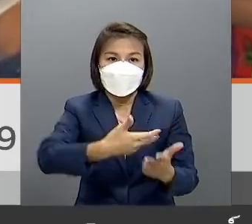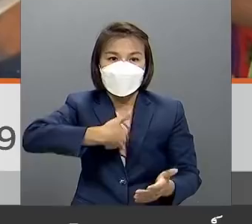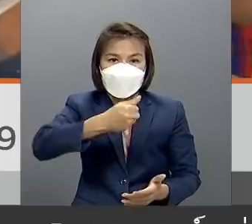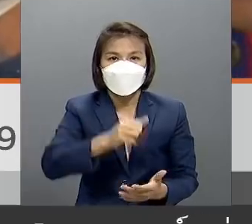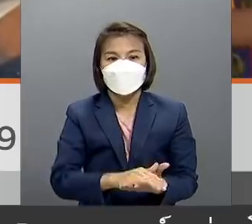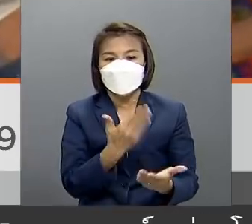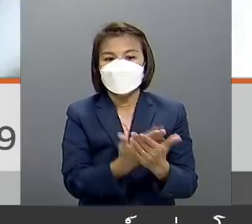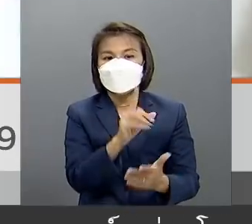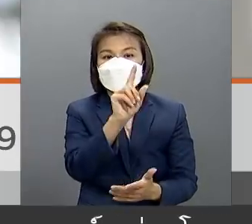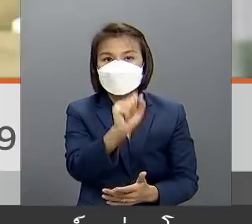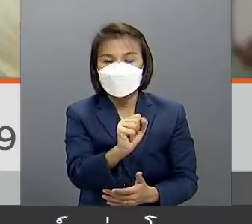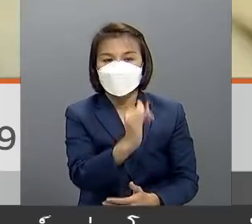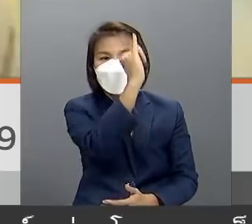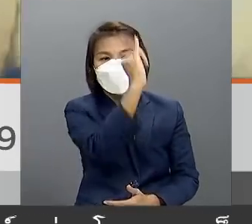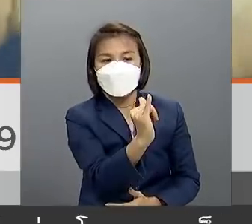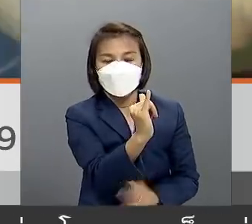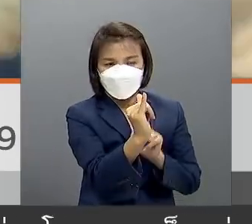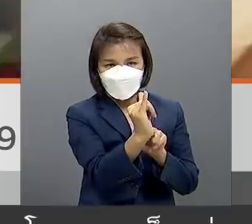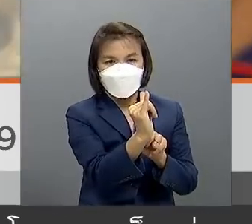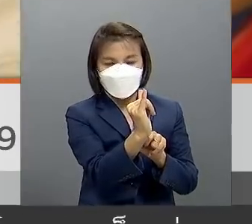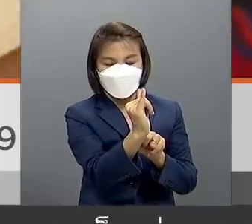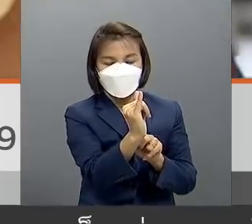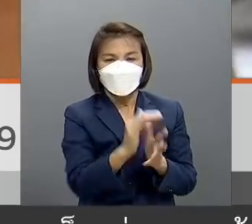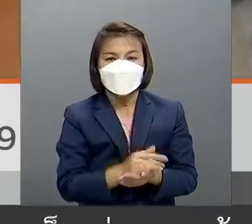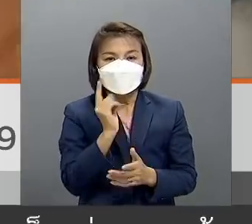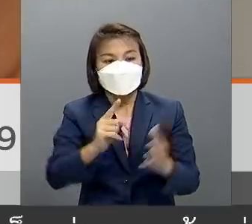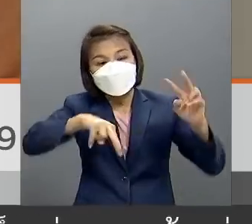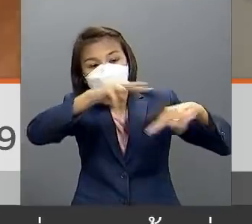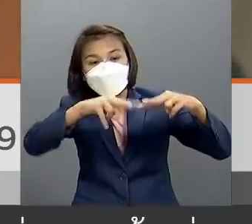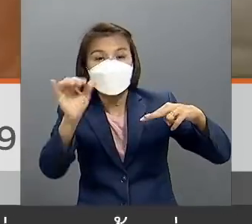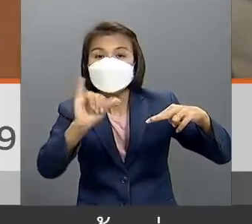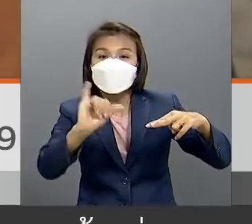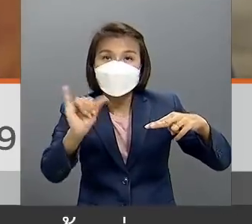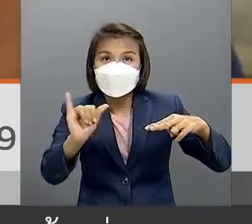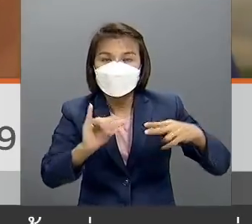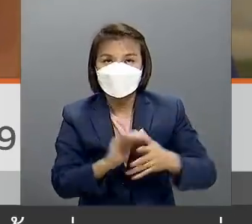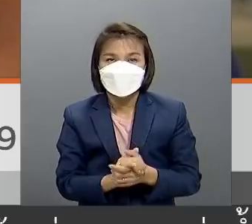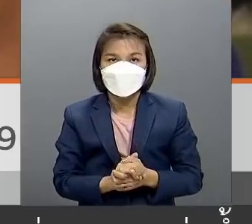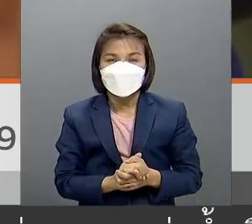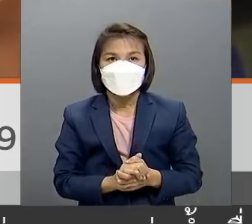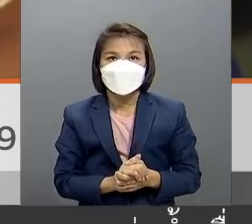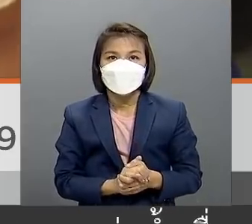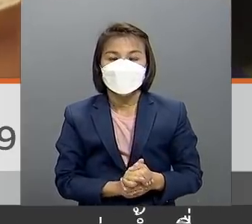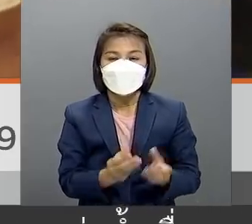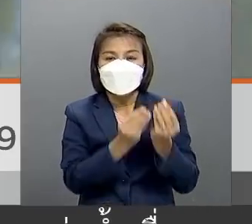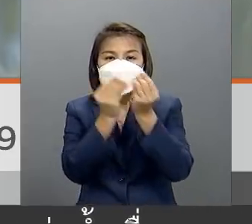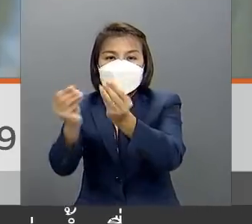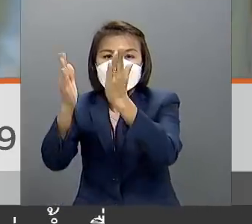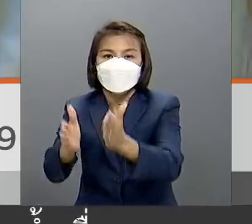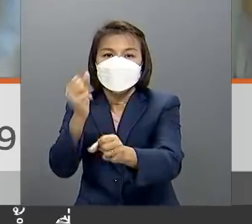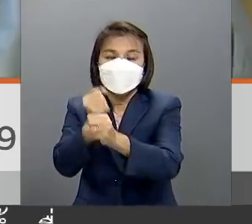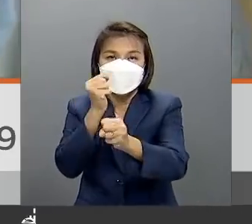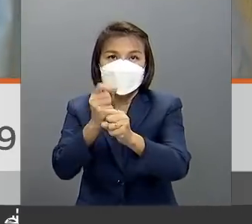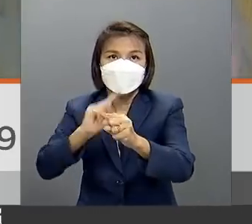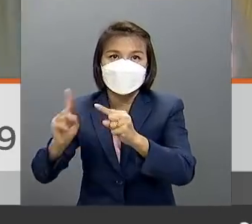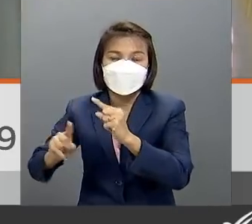ำหรับผู้ป่วยโควิด -19 โดยที่ยังไม่มีการรักษาพยาบาลใดๆได้มอบหมายให้พนักงานเจ้าหน้าที่ของกรมสบส.ไปตรวจ